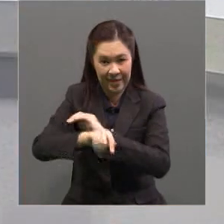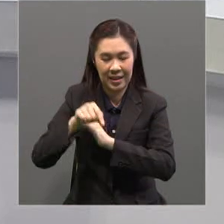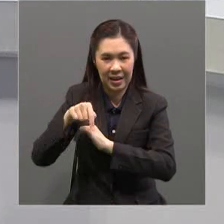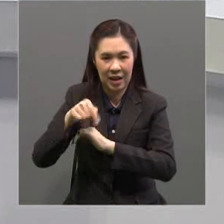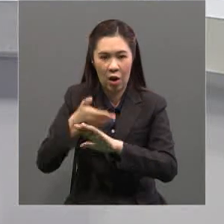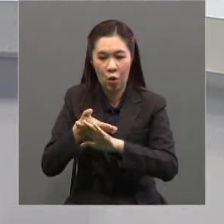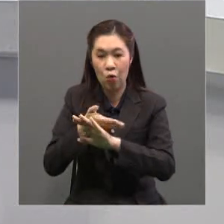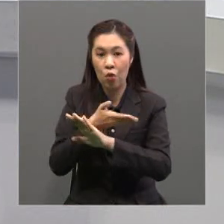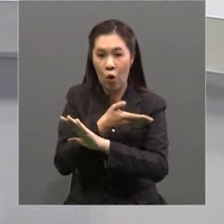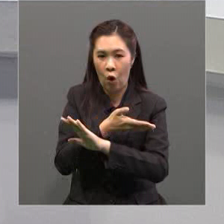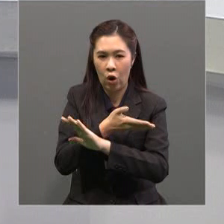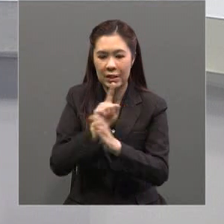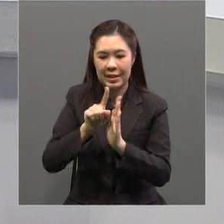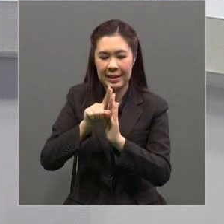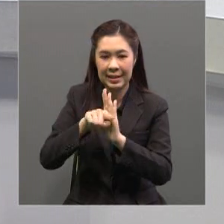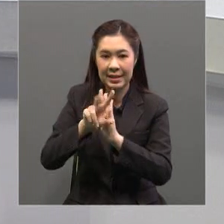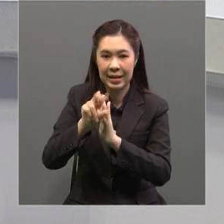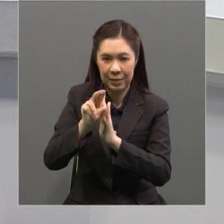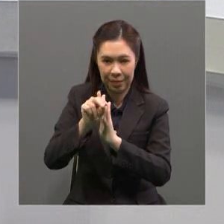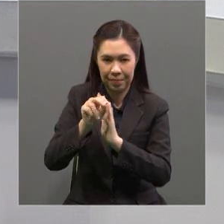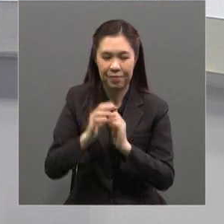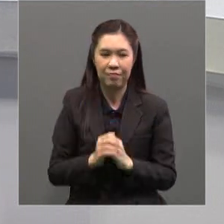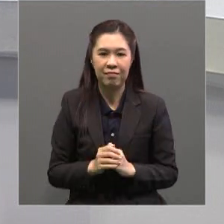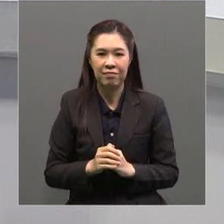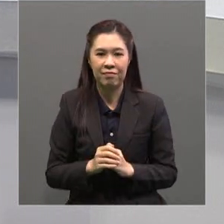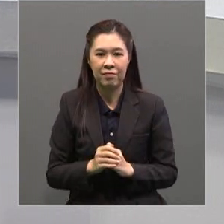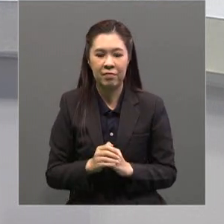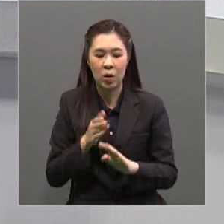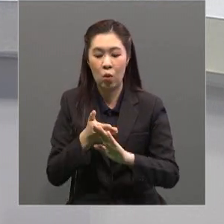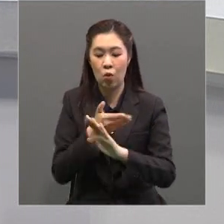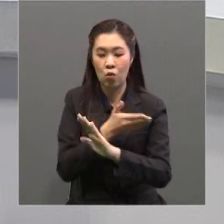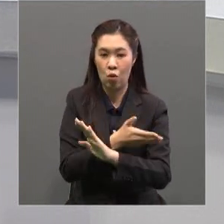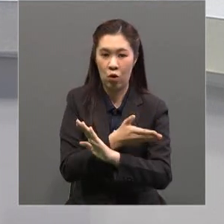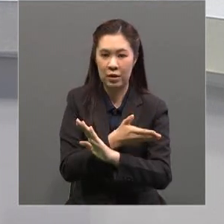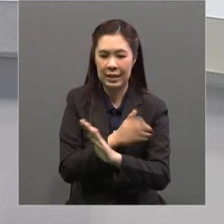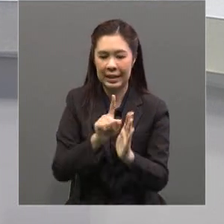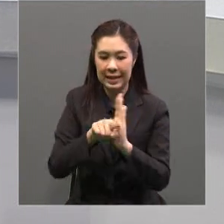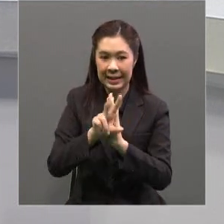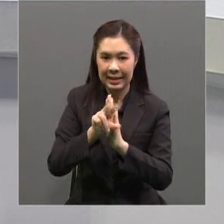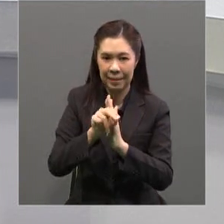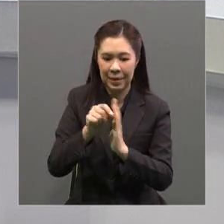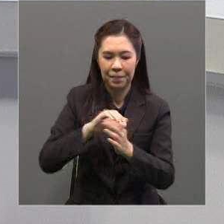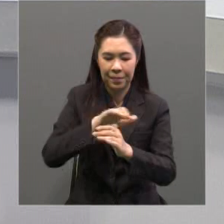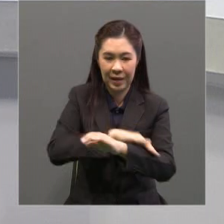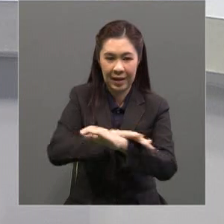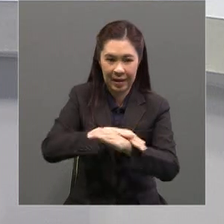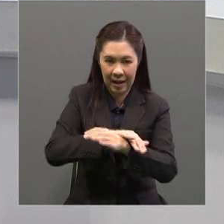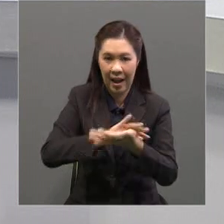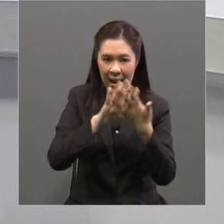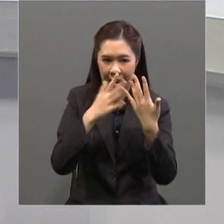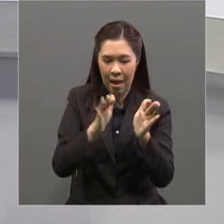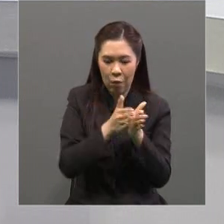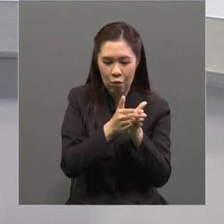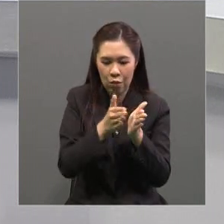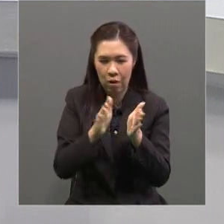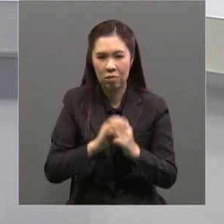ก่อนออกจากบ้านเนี่ยประมาณ30นาทีเพราะว่าในช่วงเวลา30นาทีนั้นน่ะประสิทธิภาพเรื่องของครีมกันแดดมันจะทำงานกันอย่างสูงสุด